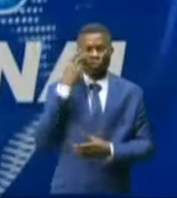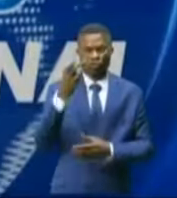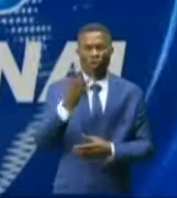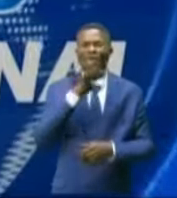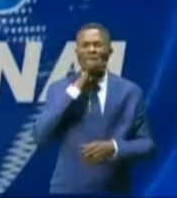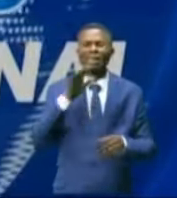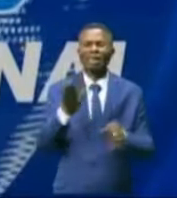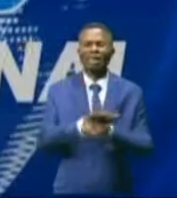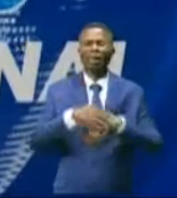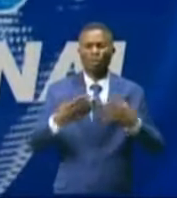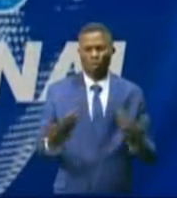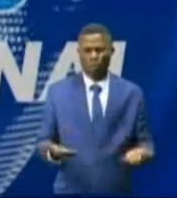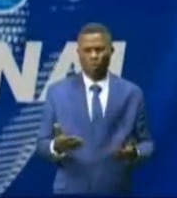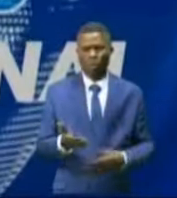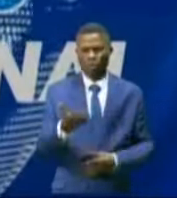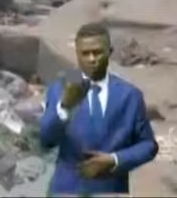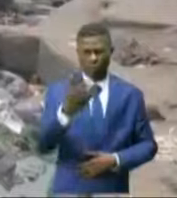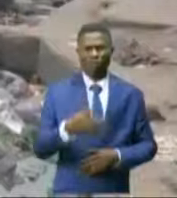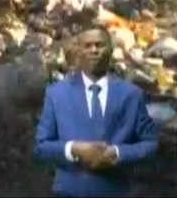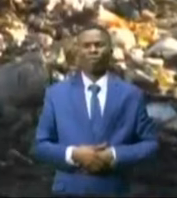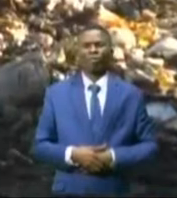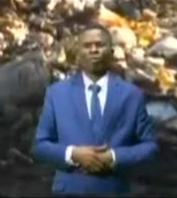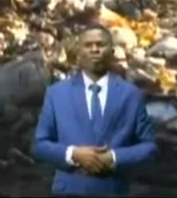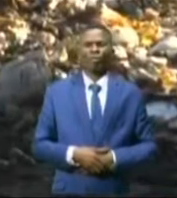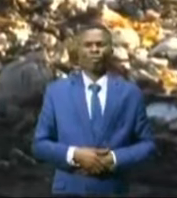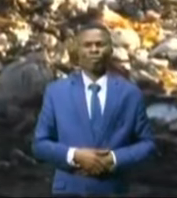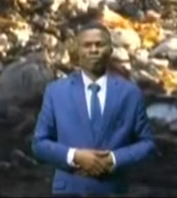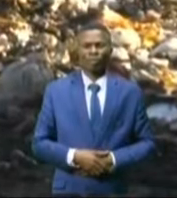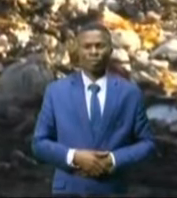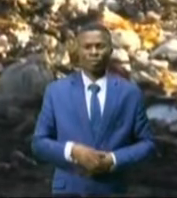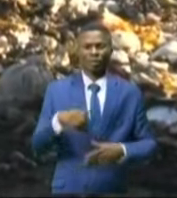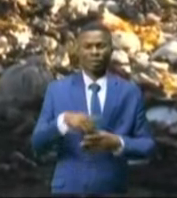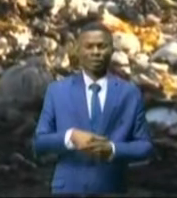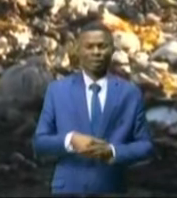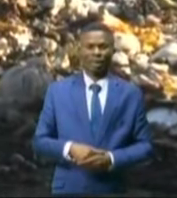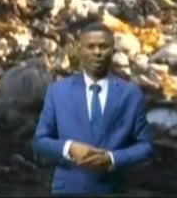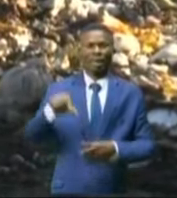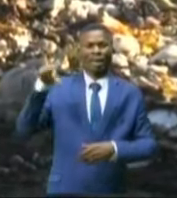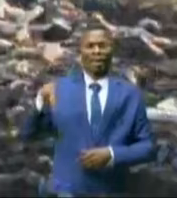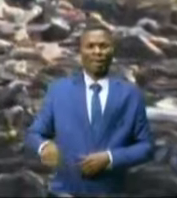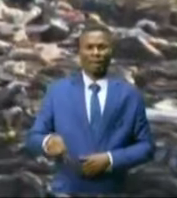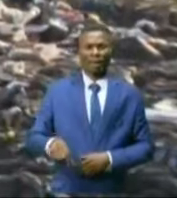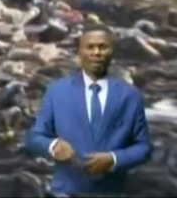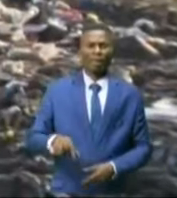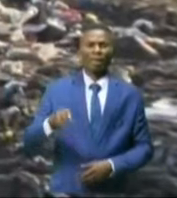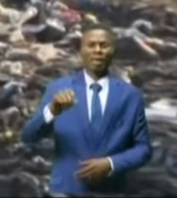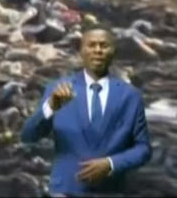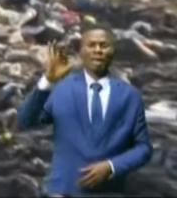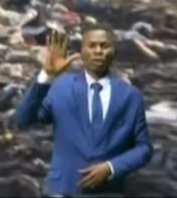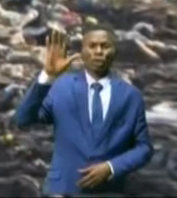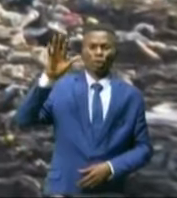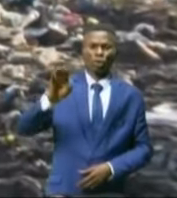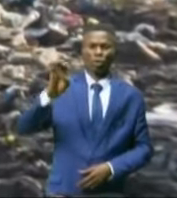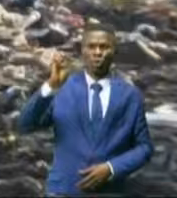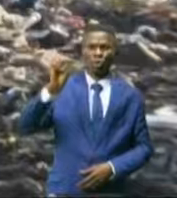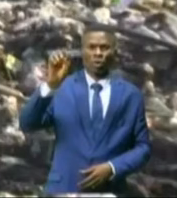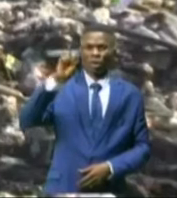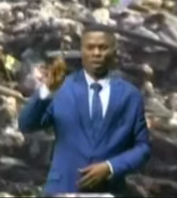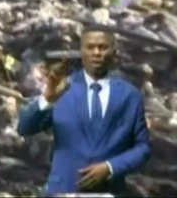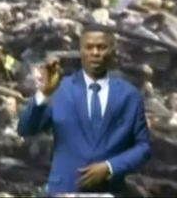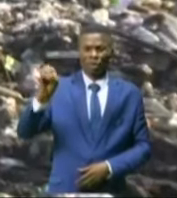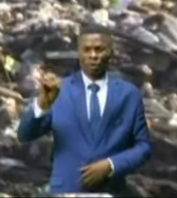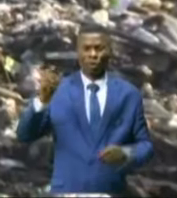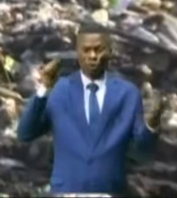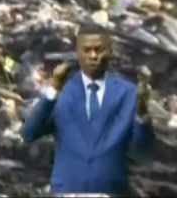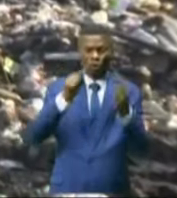étaient sur place pour faire les constats. L'on se croirait sur une décharge publique loin de là. Il s'agit plutôt de l'emprise de la